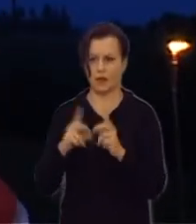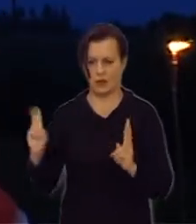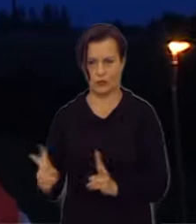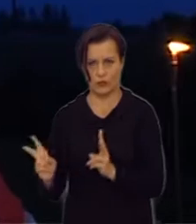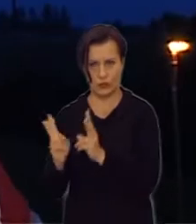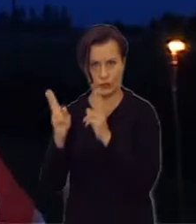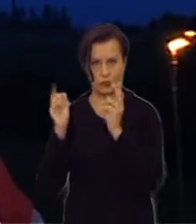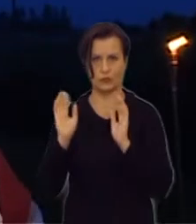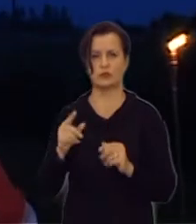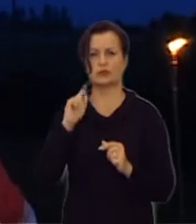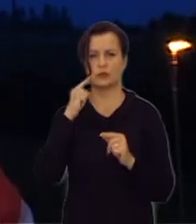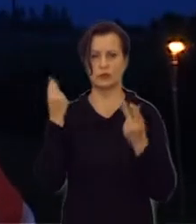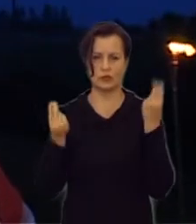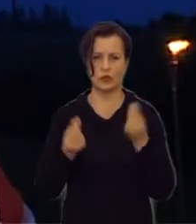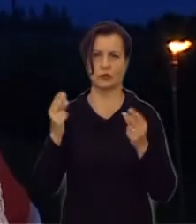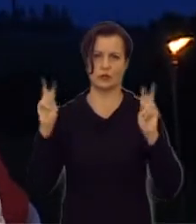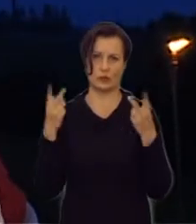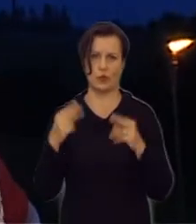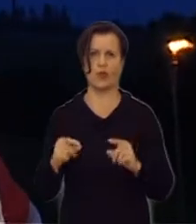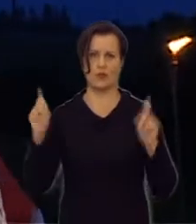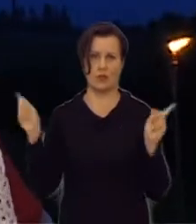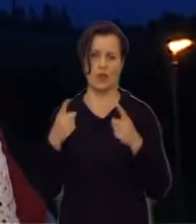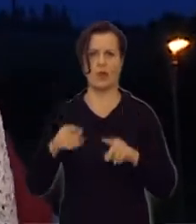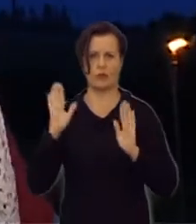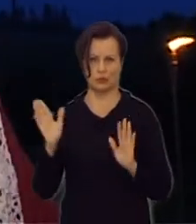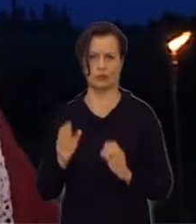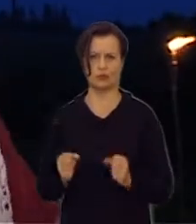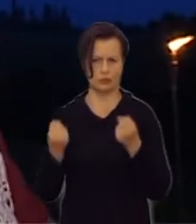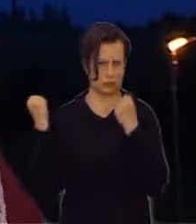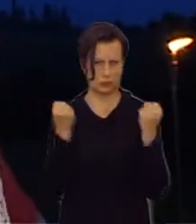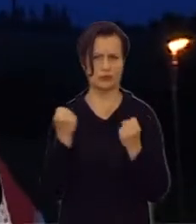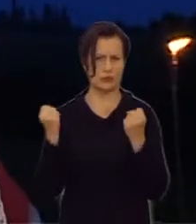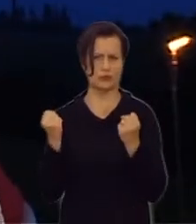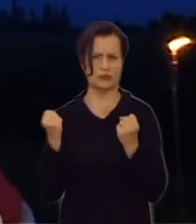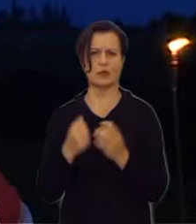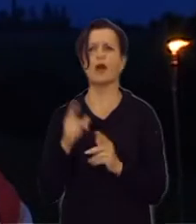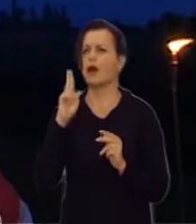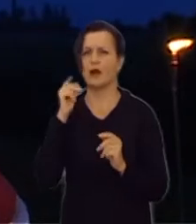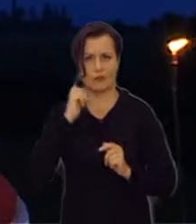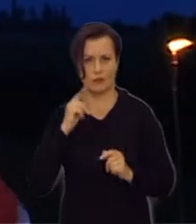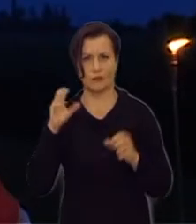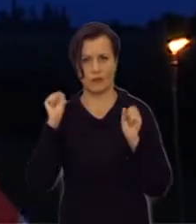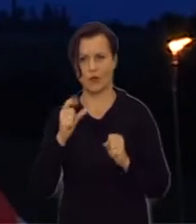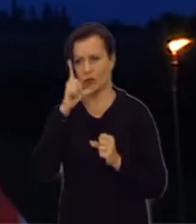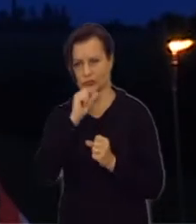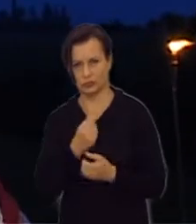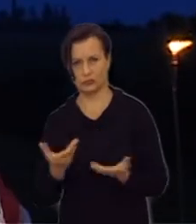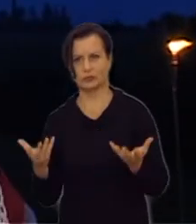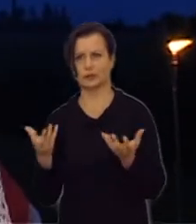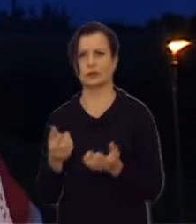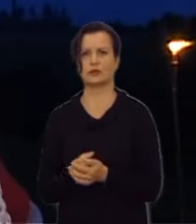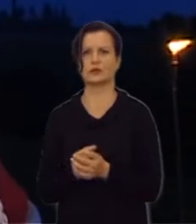laužą. Ir žaisim, šoksim, dainuosim, būsim tvirti ir kas norės, galės prisipažinti viens kitam